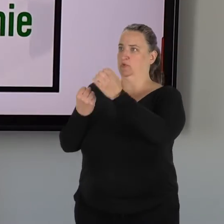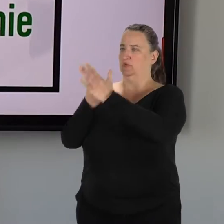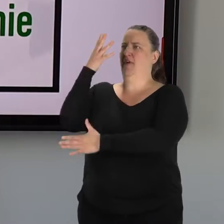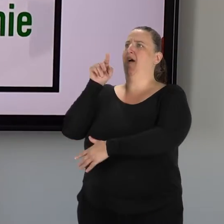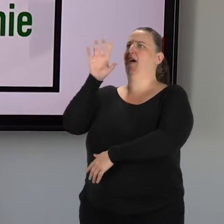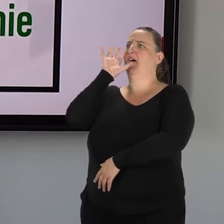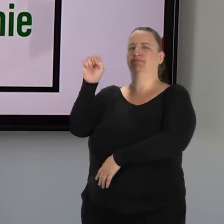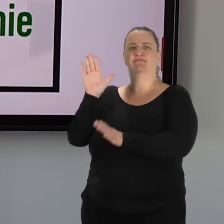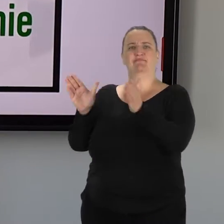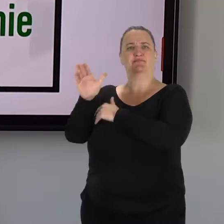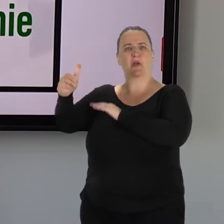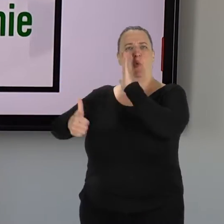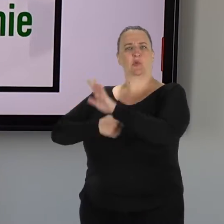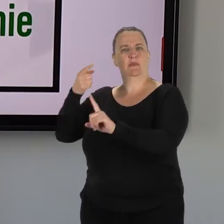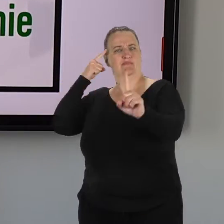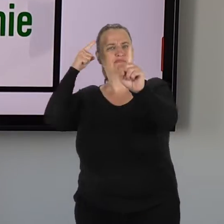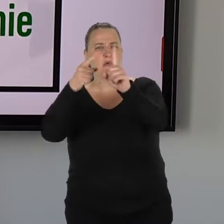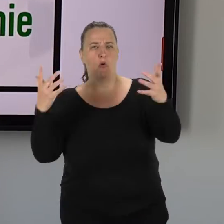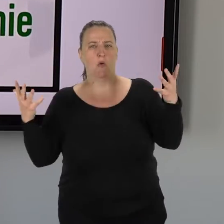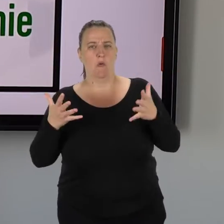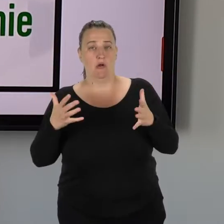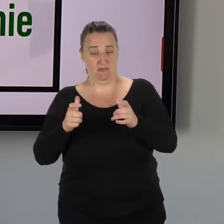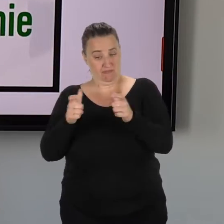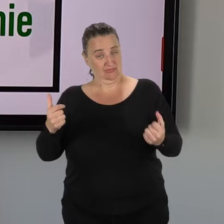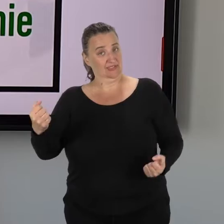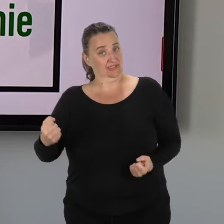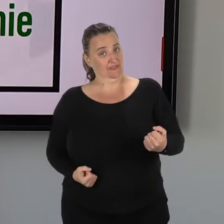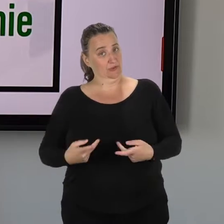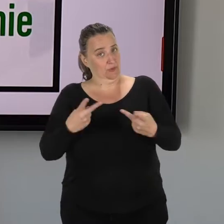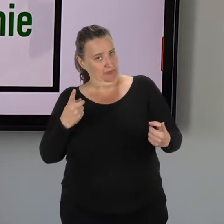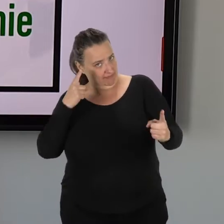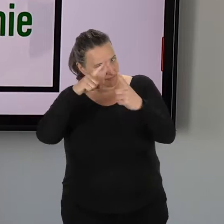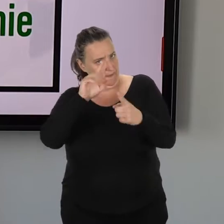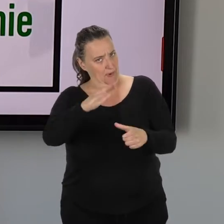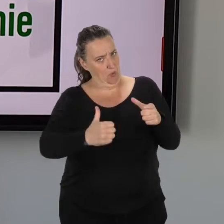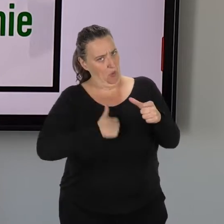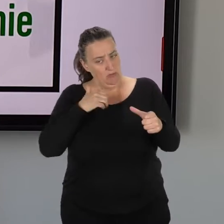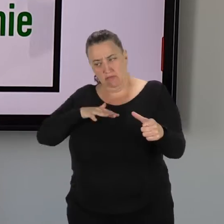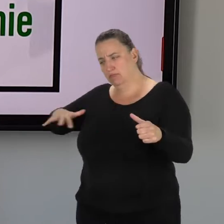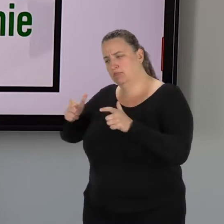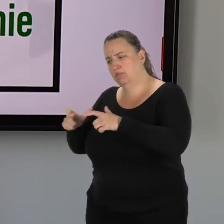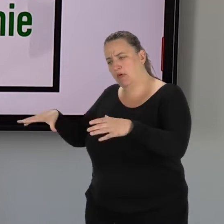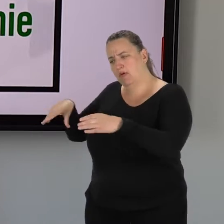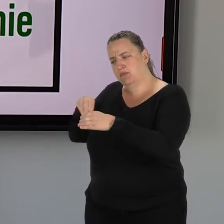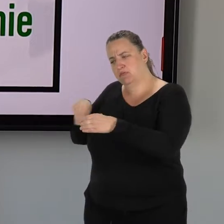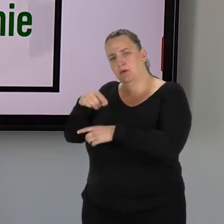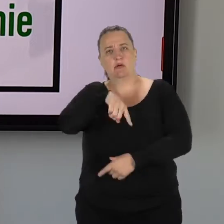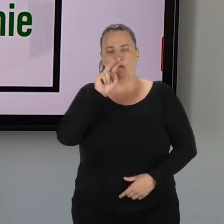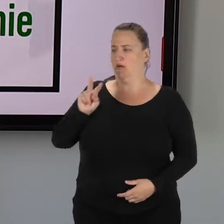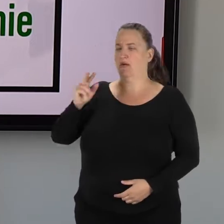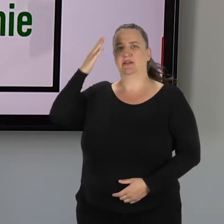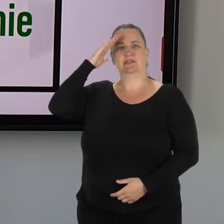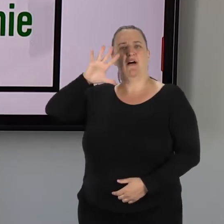L'enjeu de la création d'une identité de la branche autonomie est de rendre visibles les acteurs du service public de l'autonomie réunis par